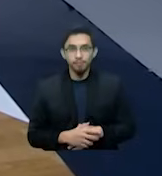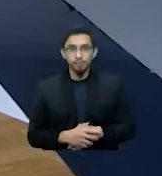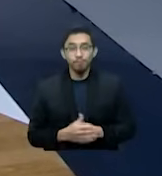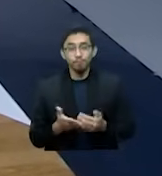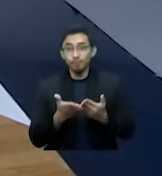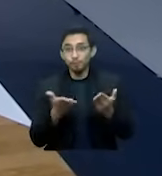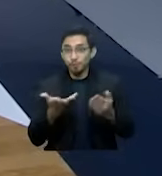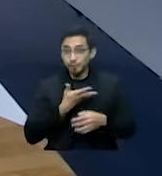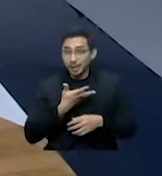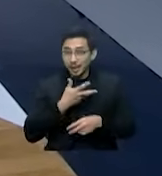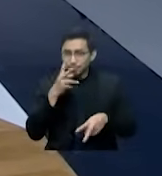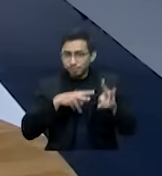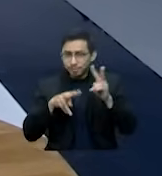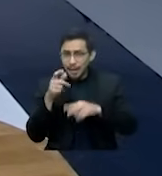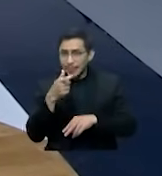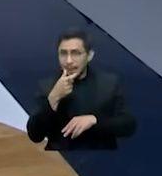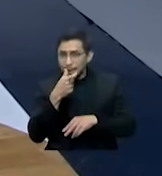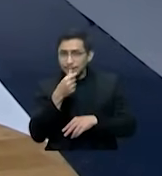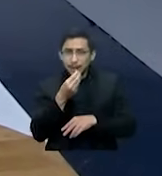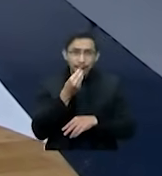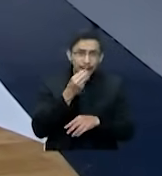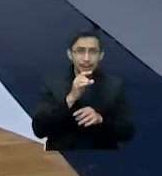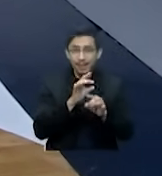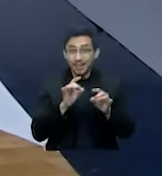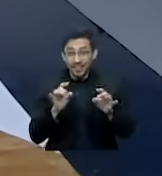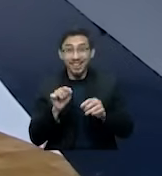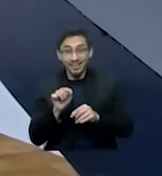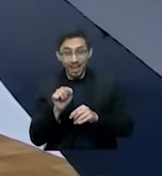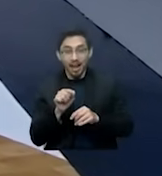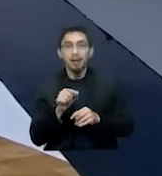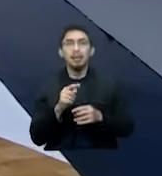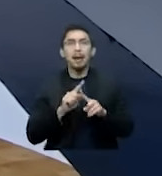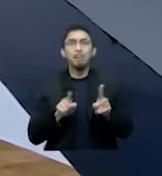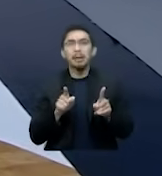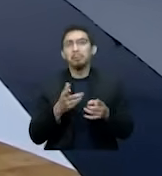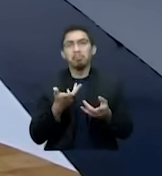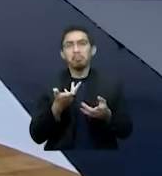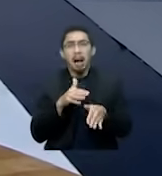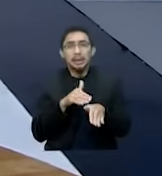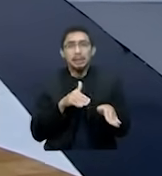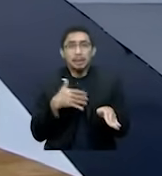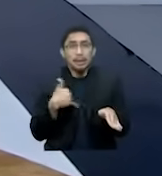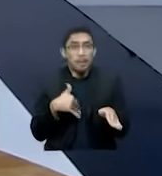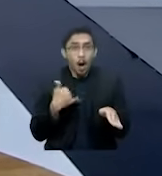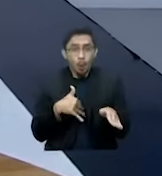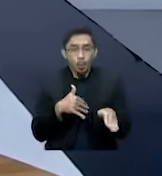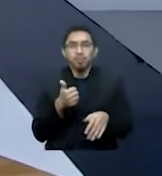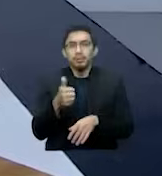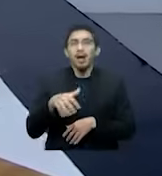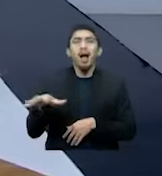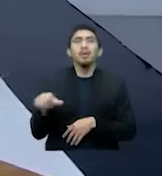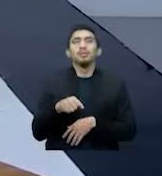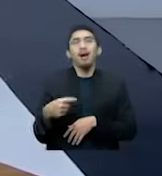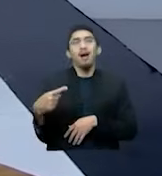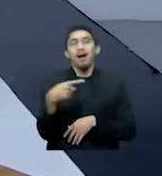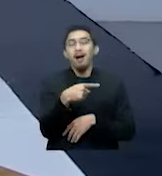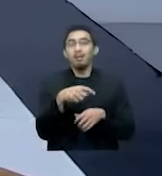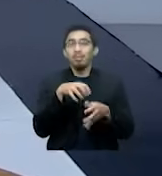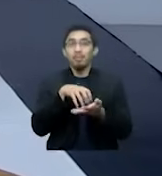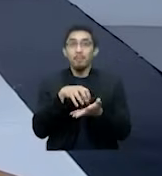Pemirsa, Anda ingin berburu takjil tapi enggan menembus macetnya Jakarta? Kami ajak Anda berburu surga takjil di